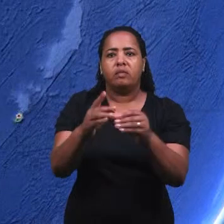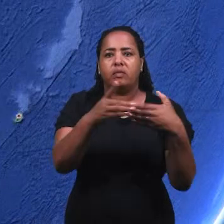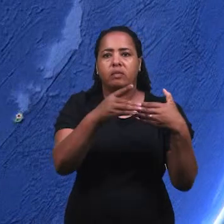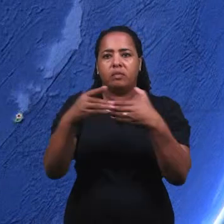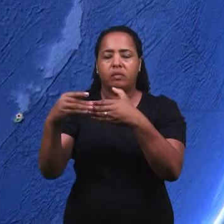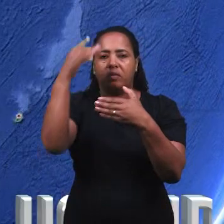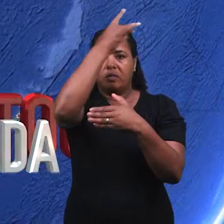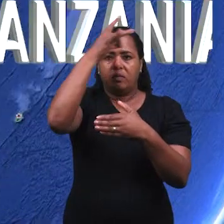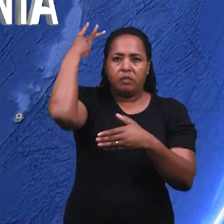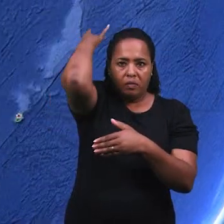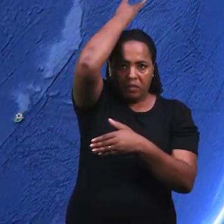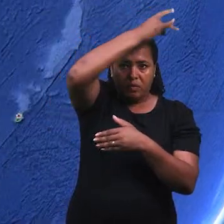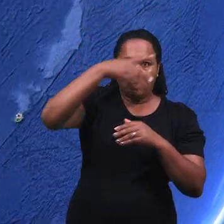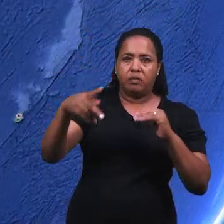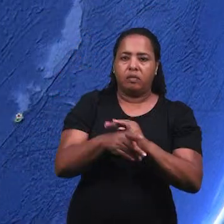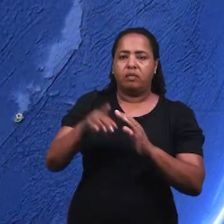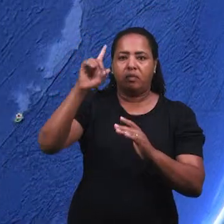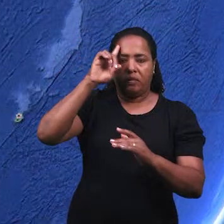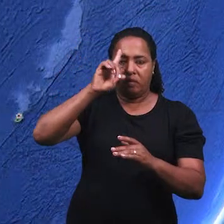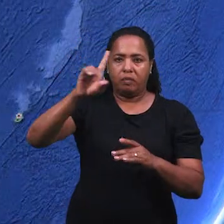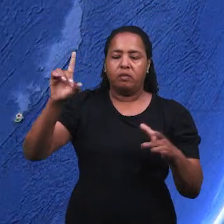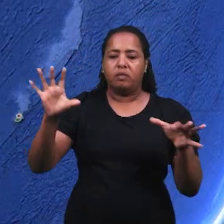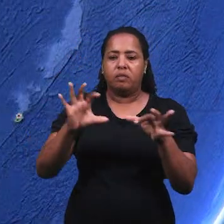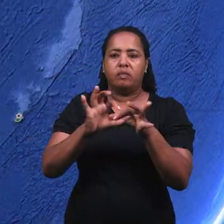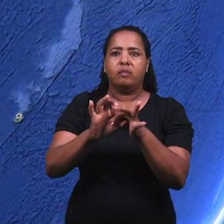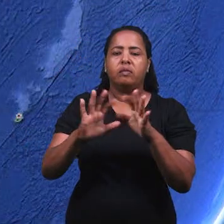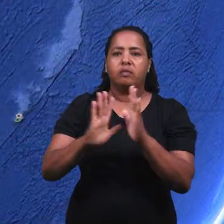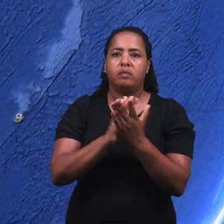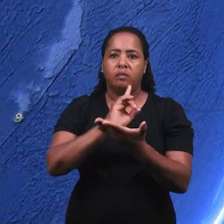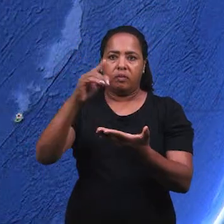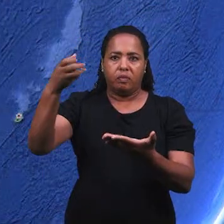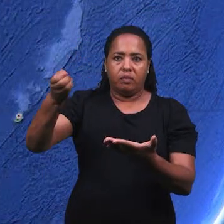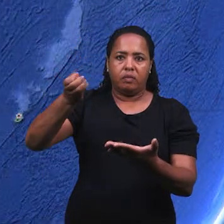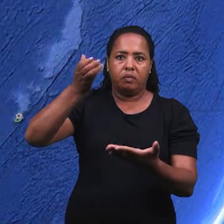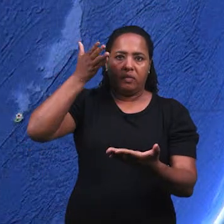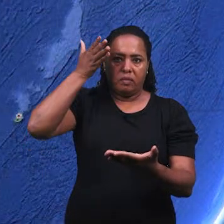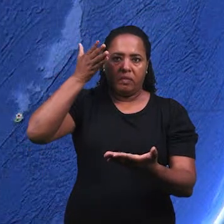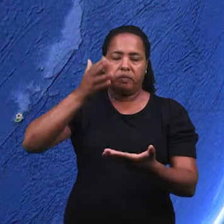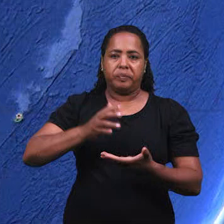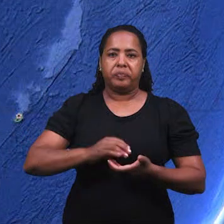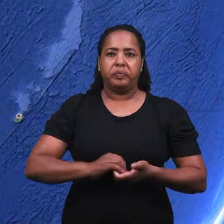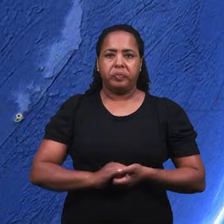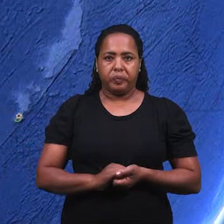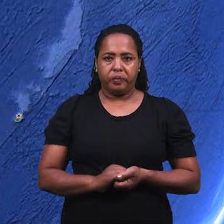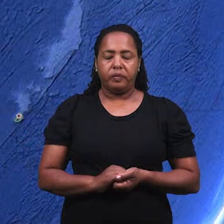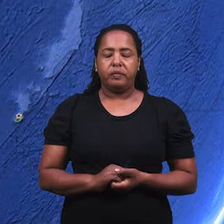du Saint-Esprit de Dieu et unies par la parole vivante.